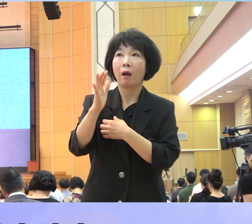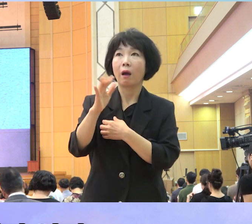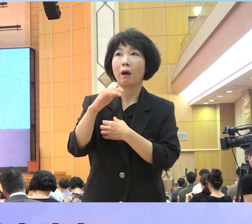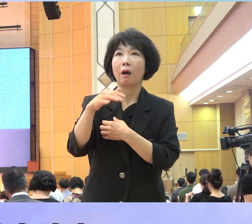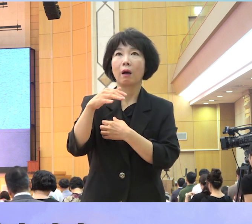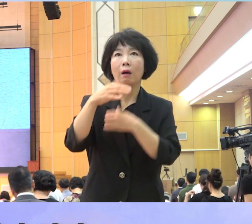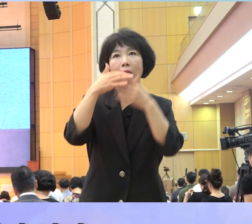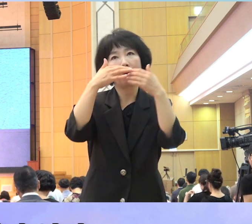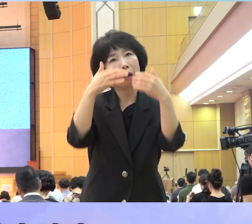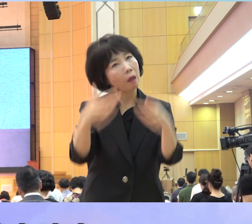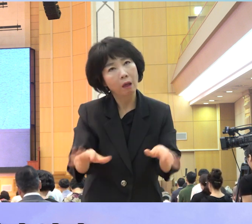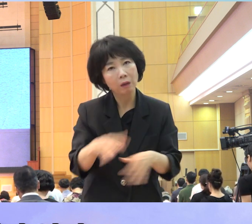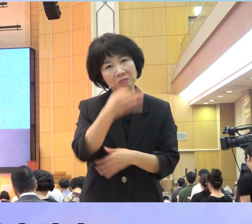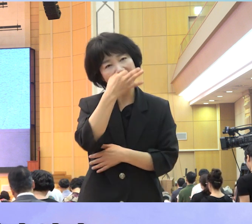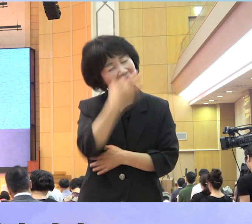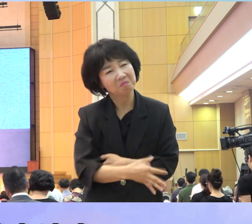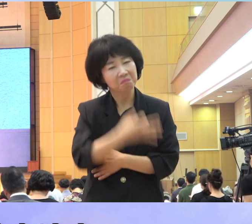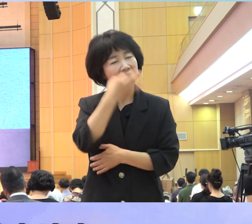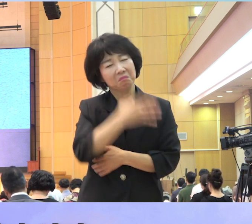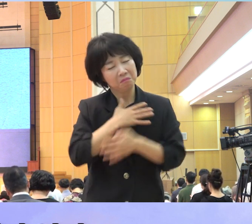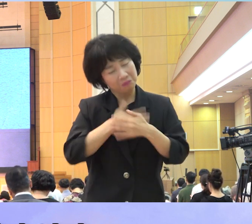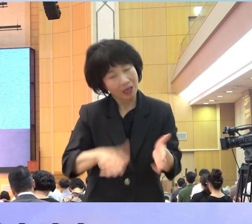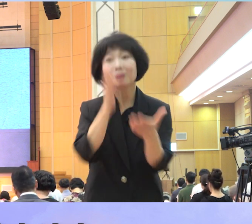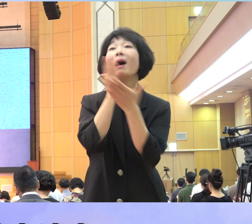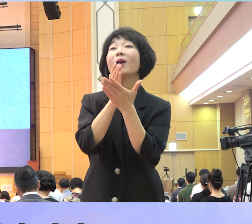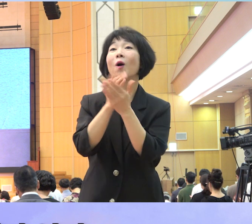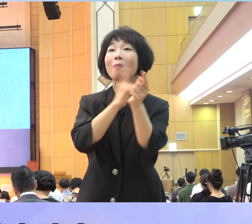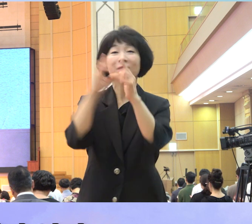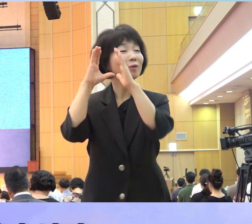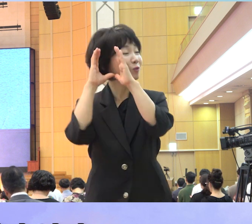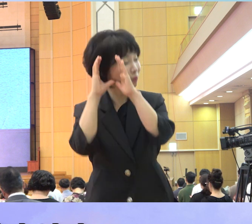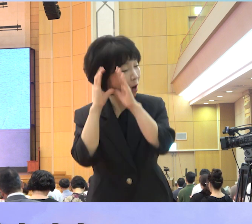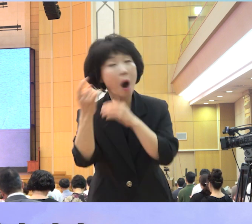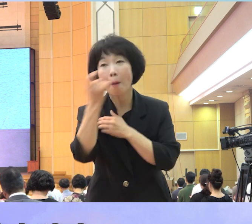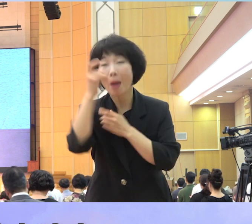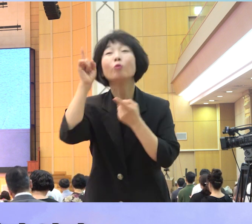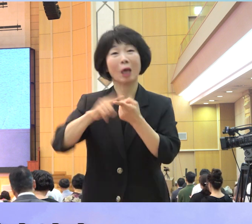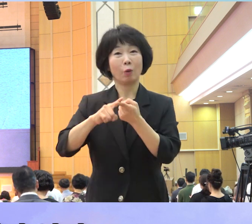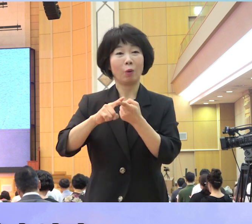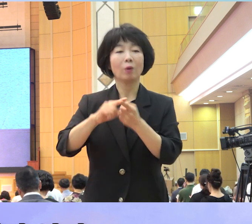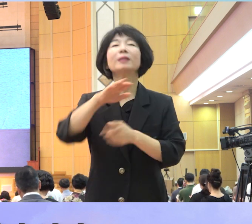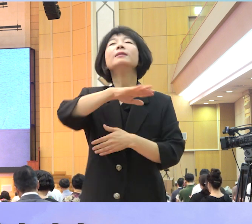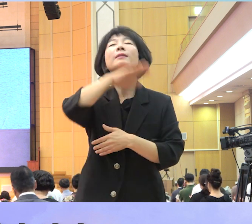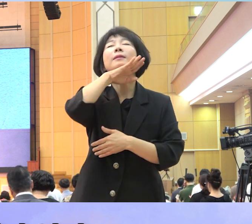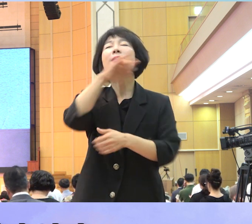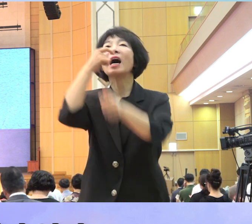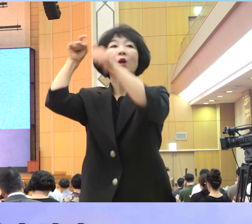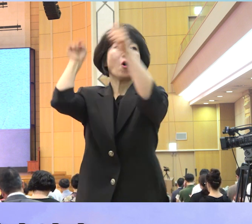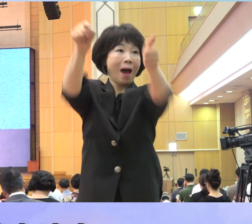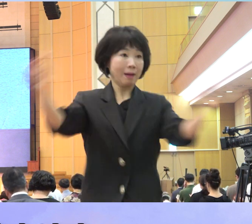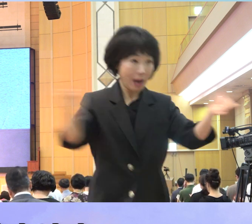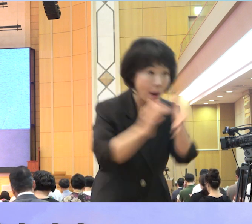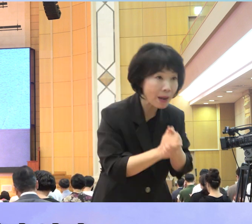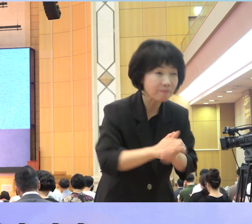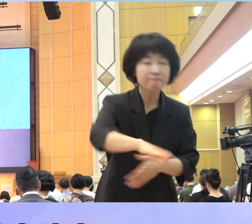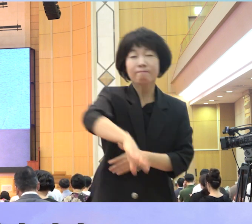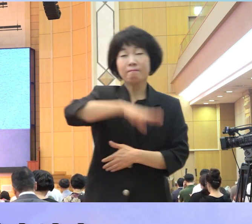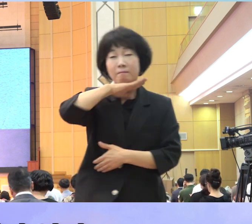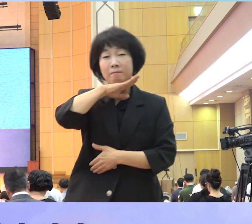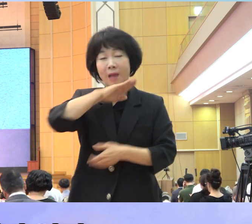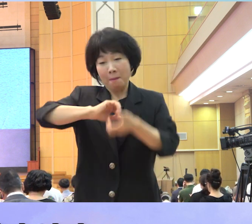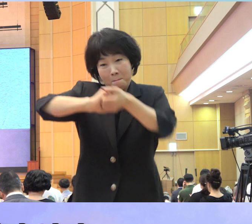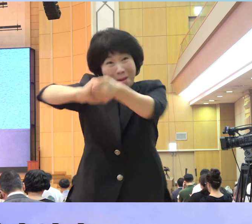힘들어하고 지치고, 하지만 오늘 말씀을 주셨습니다. 기다려라.